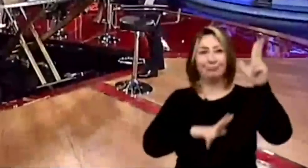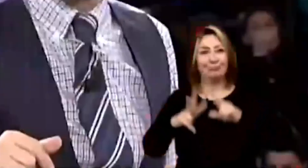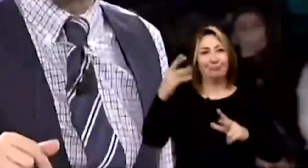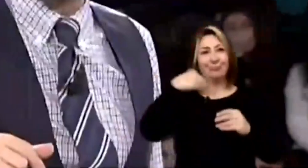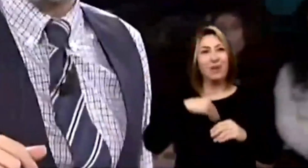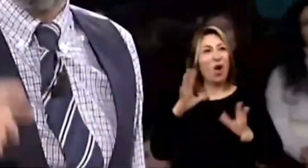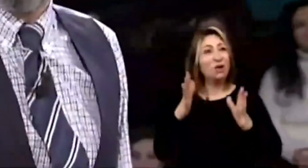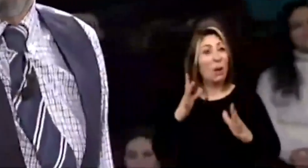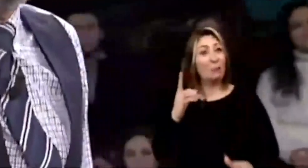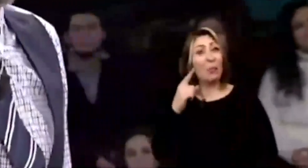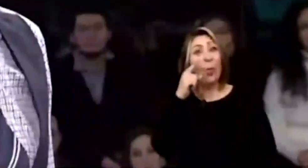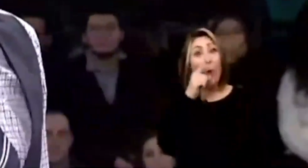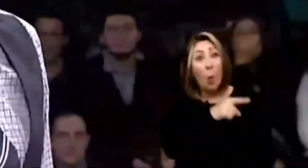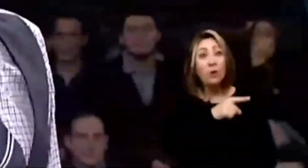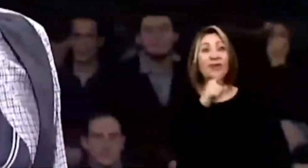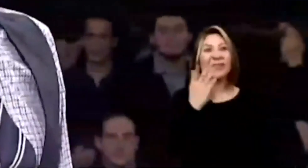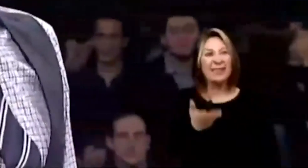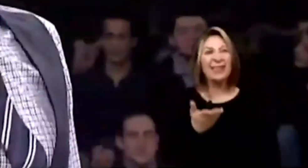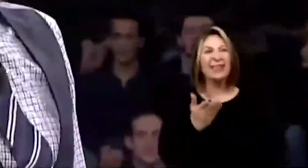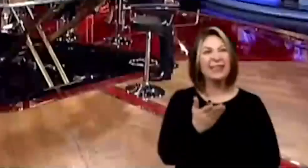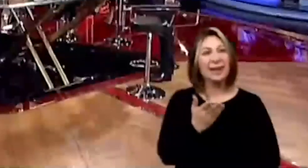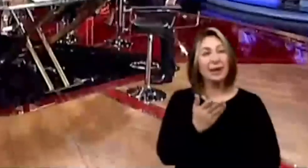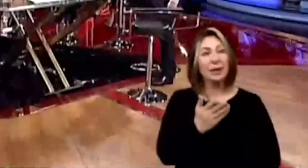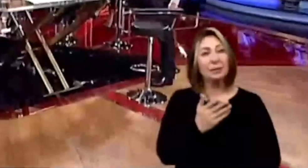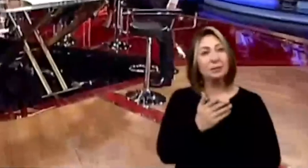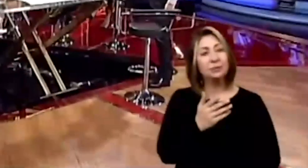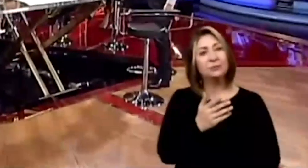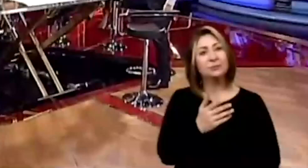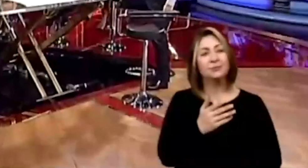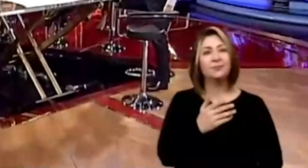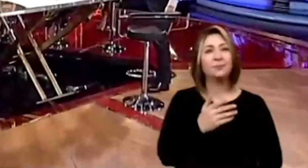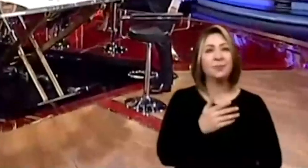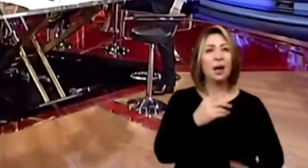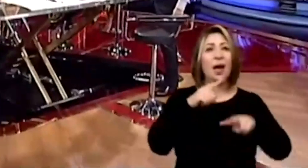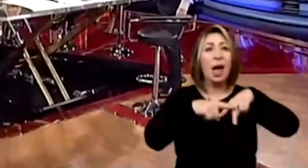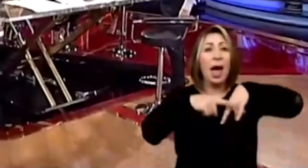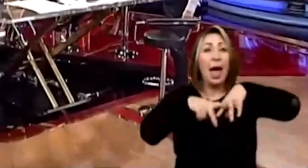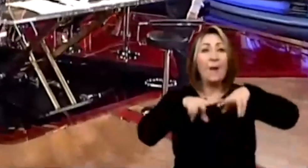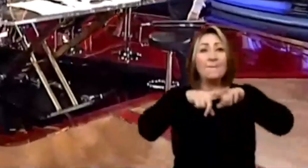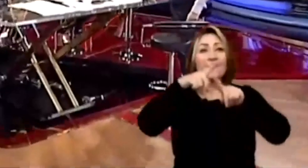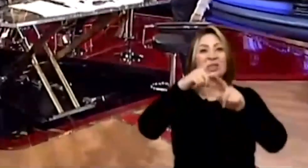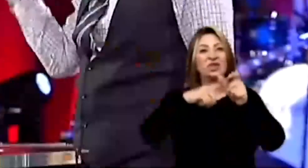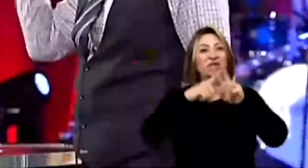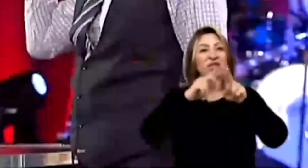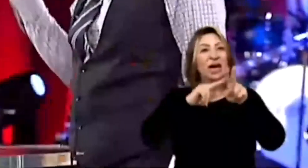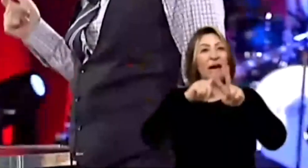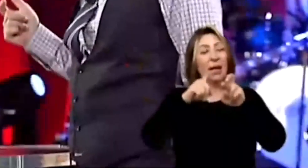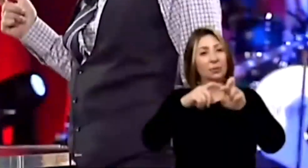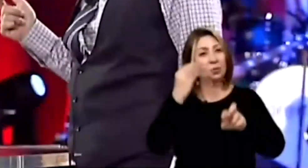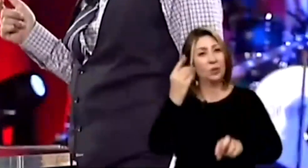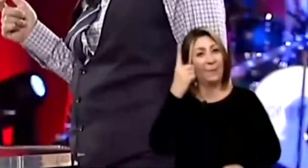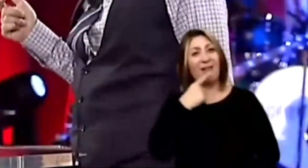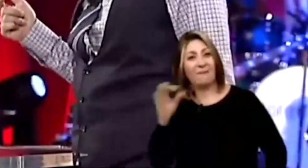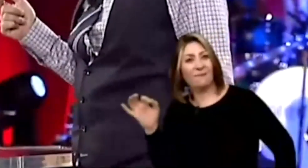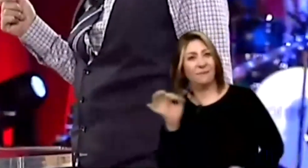Ne acayip. Orada da hani nasıl Ahmet Çakar Noel Baba'ya güzel bir